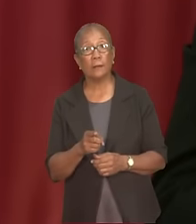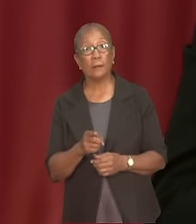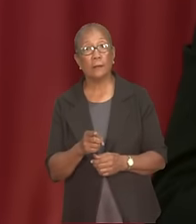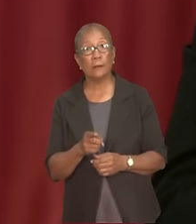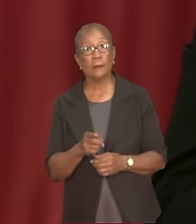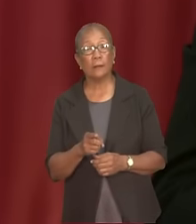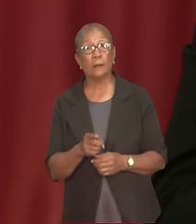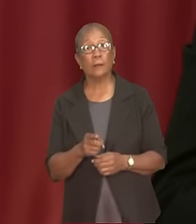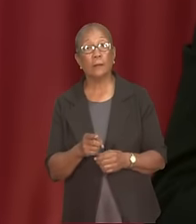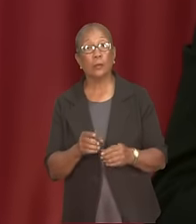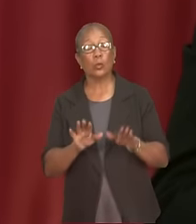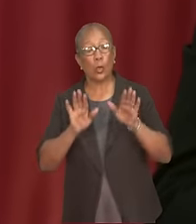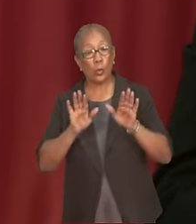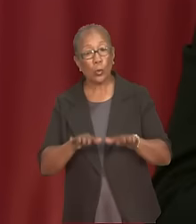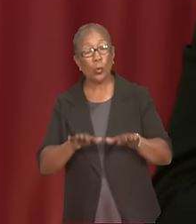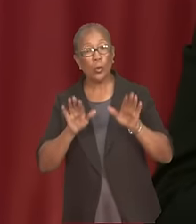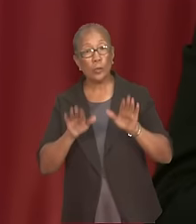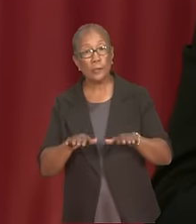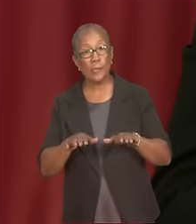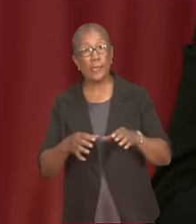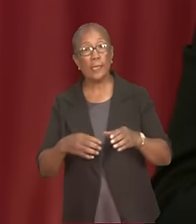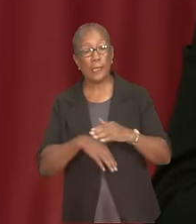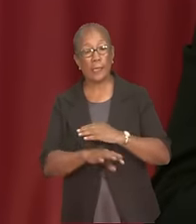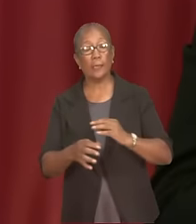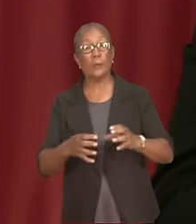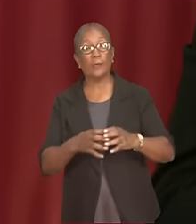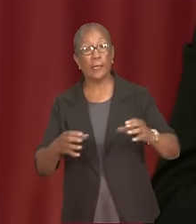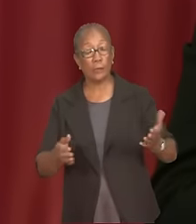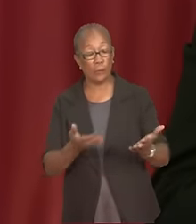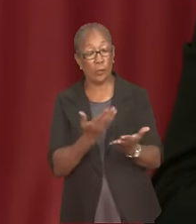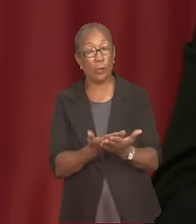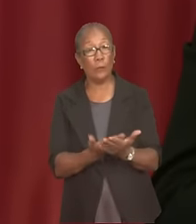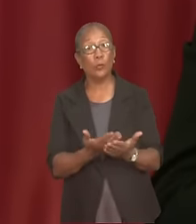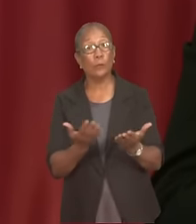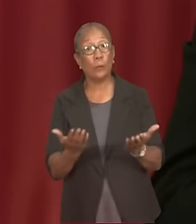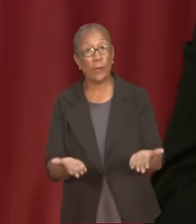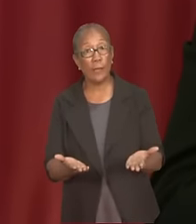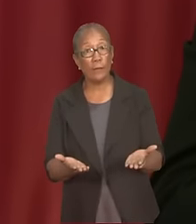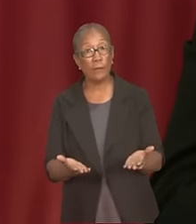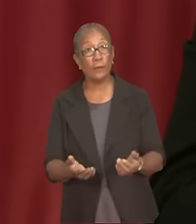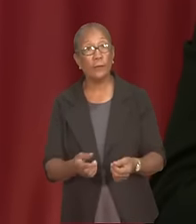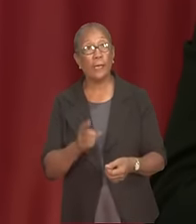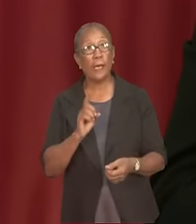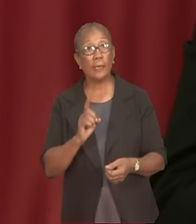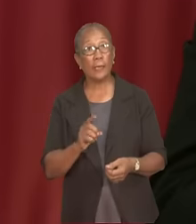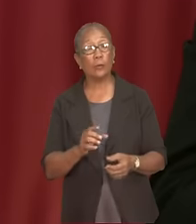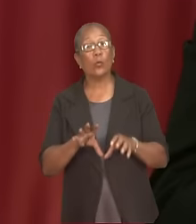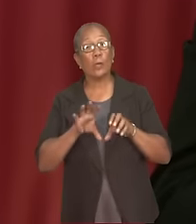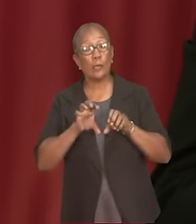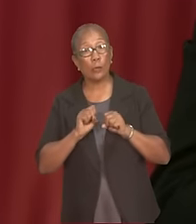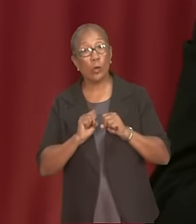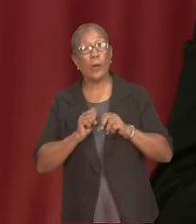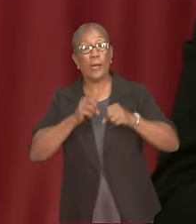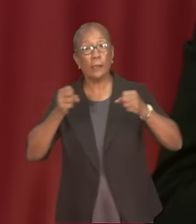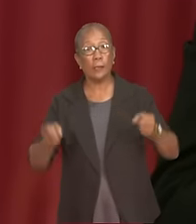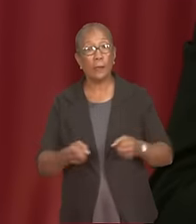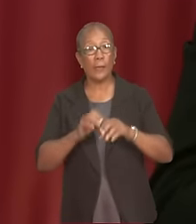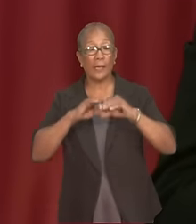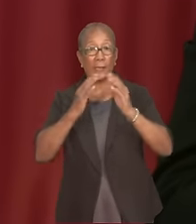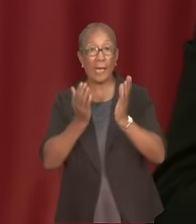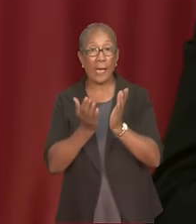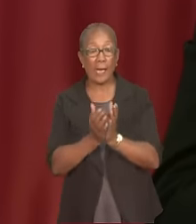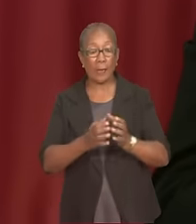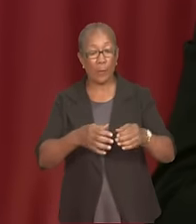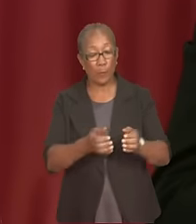moet blijven, dat de stroomvoorziening gegarandeerd moet blijven en dat we zo gewoon mogelijk naar normalisatie moeten gaan. Dus met alle partijen